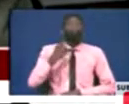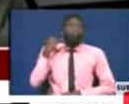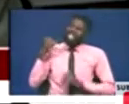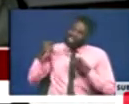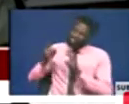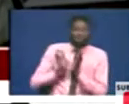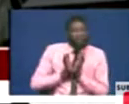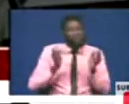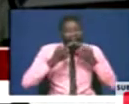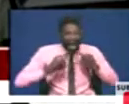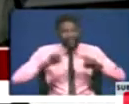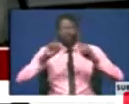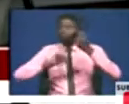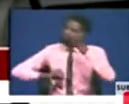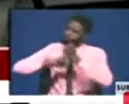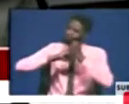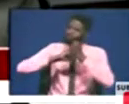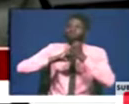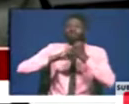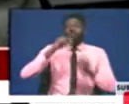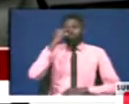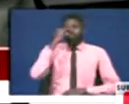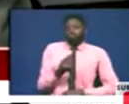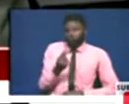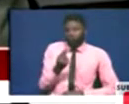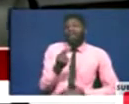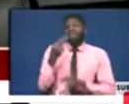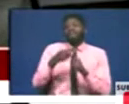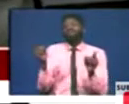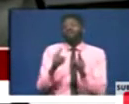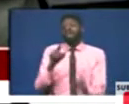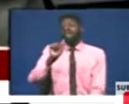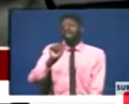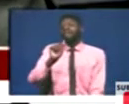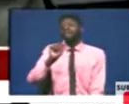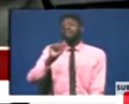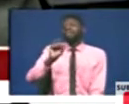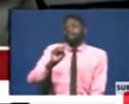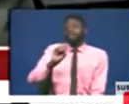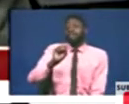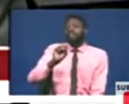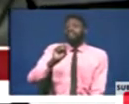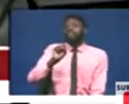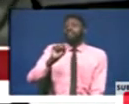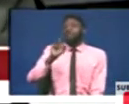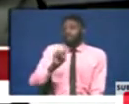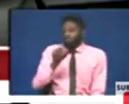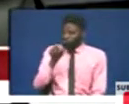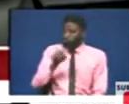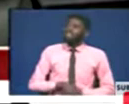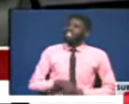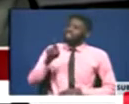mkono Abdul Swamad ama ASN kama anavyojulikana na wengi kuwania kiti hicho cha Mombasa, na alizindua manifesto yake